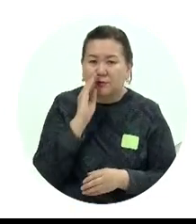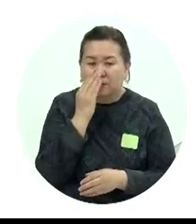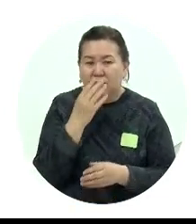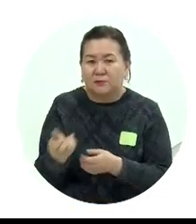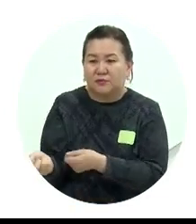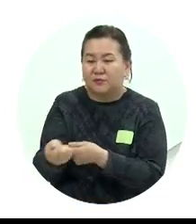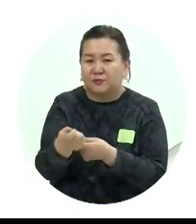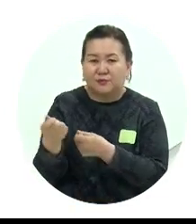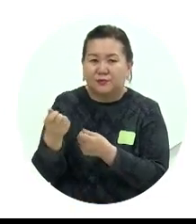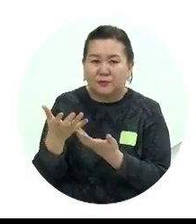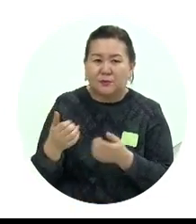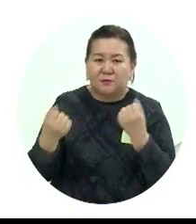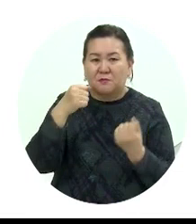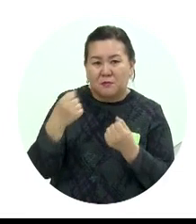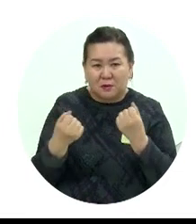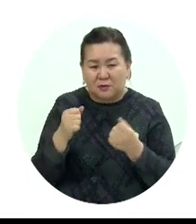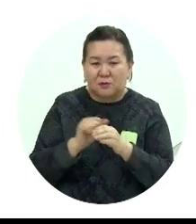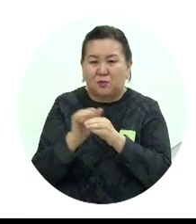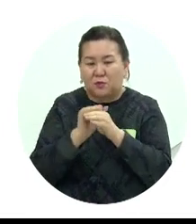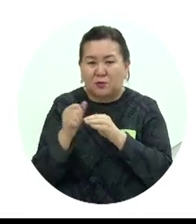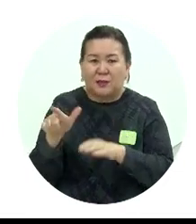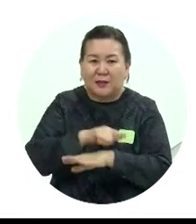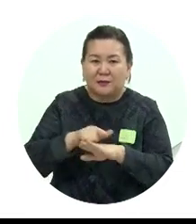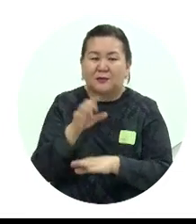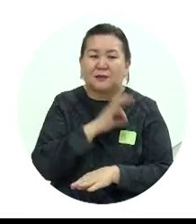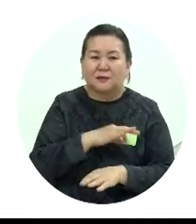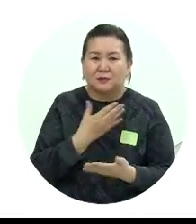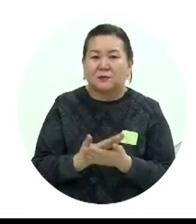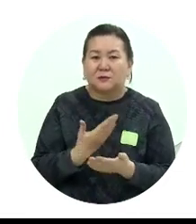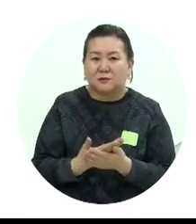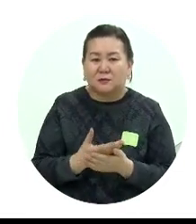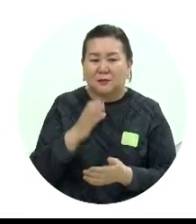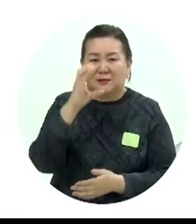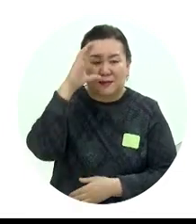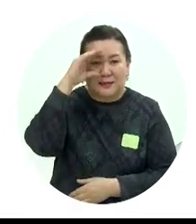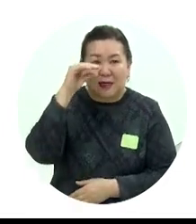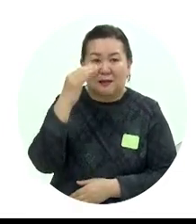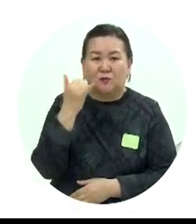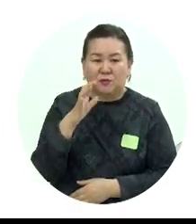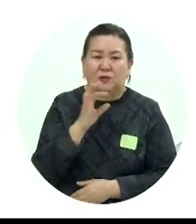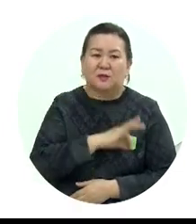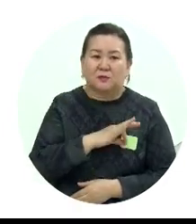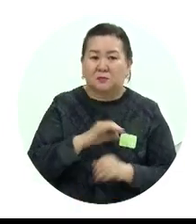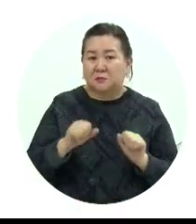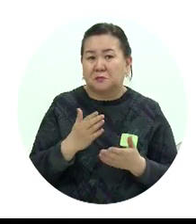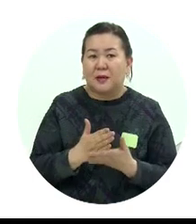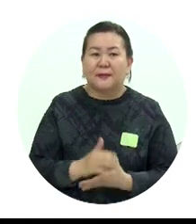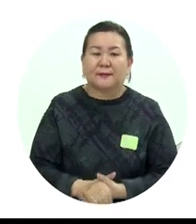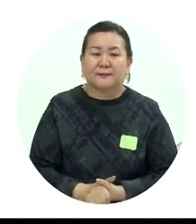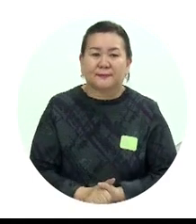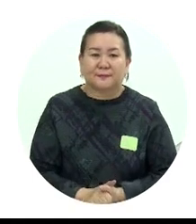мөн саарал усаа ашиглаад одоо автомашин угаалгын газар хэрэглэх гих мэтлэнгээр саарал усыг ийхүү ашигладаг байна